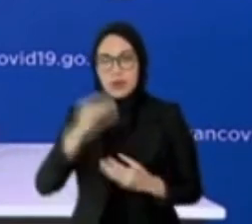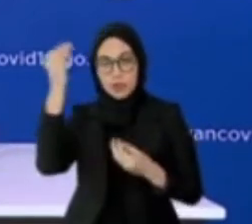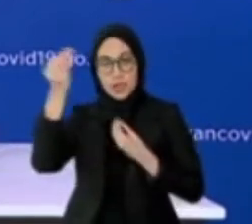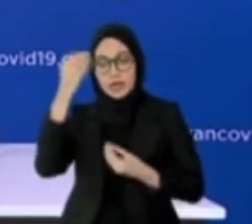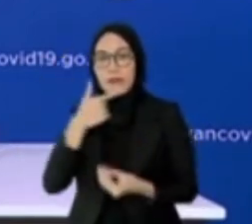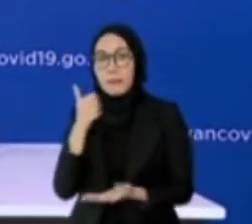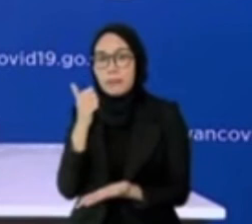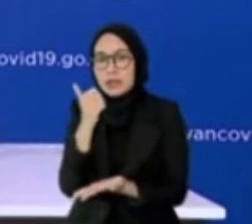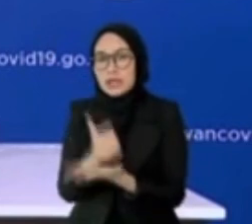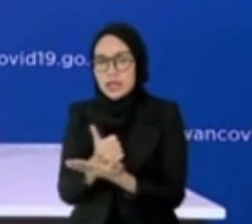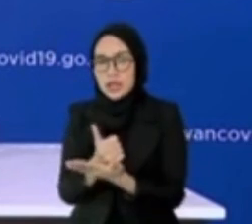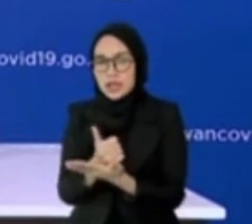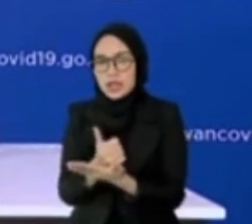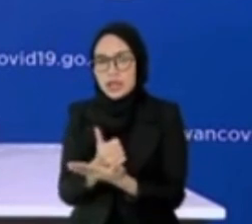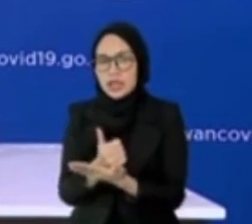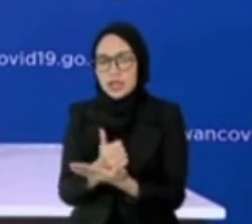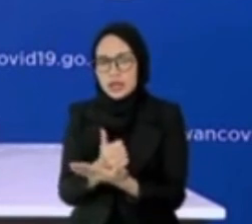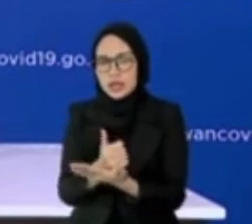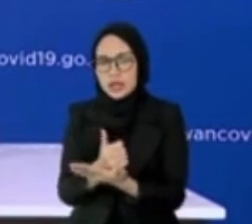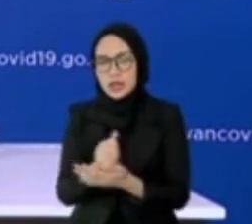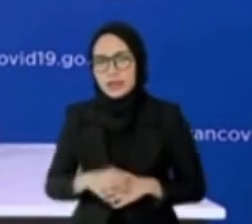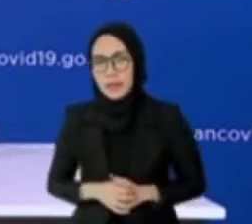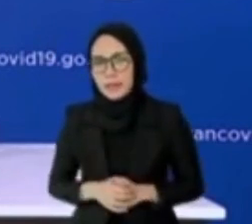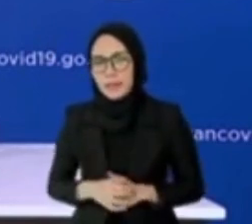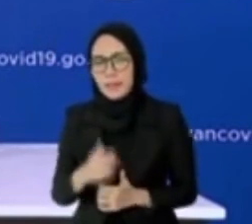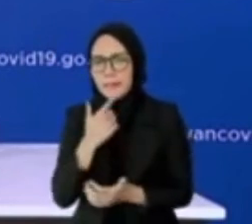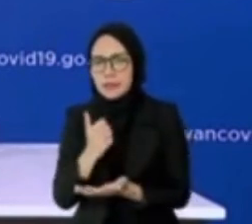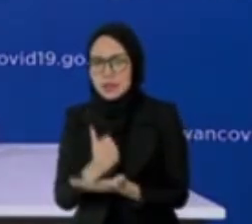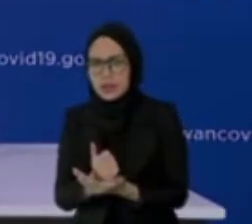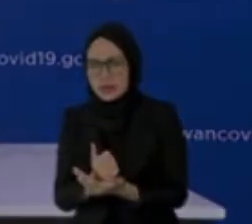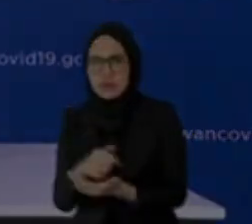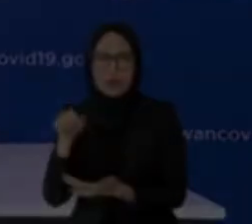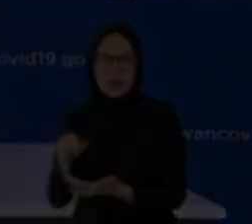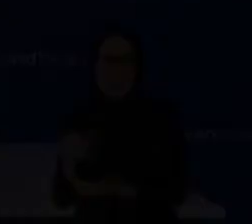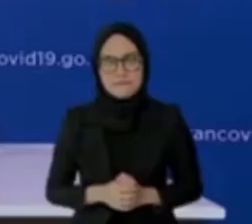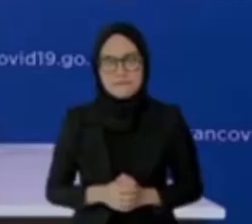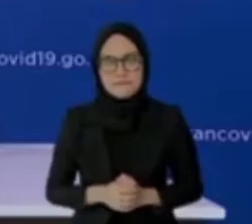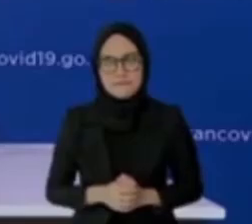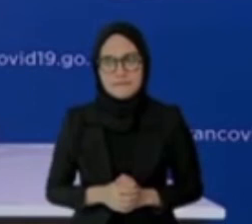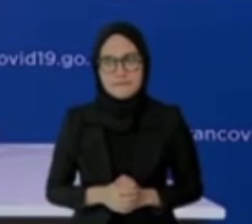global dan menjadi pekerjaan 1 dari 10 orang di dunia.